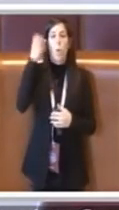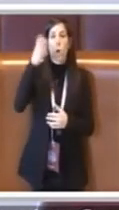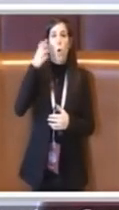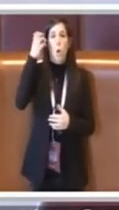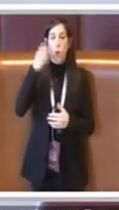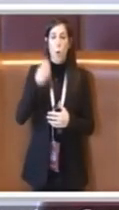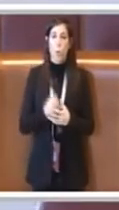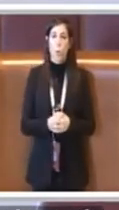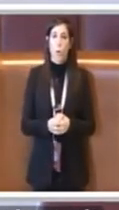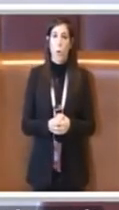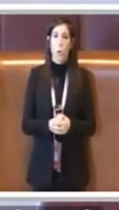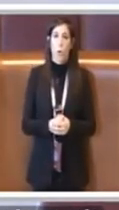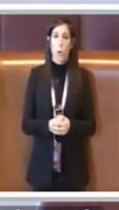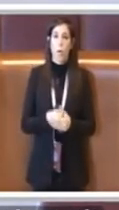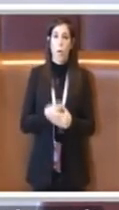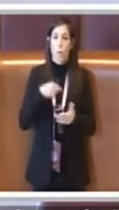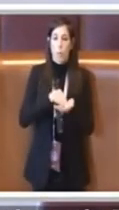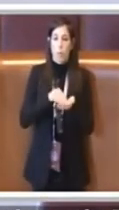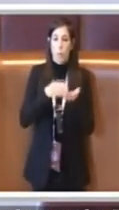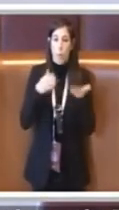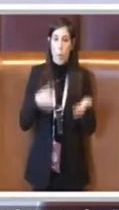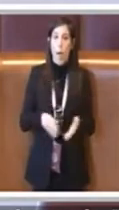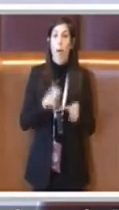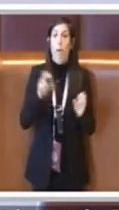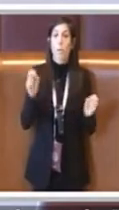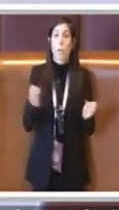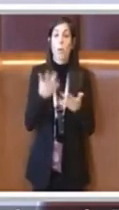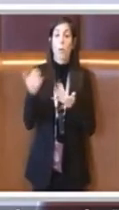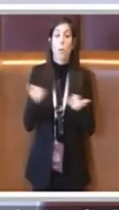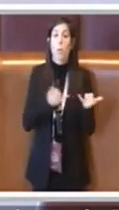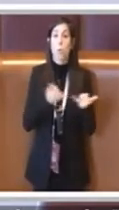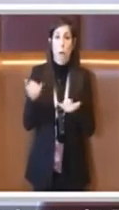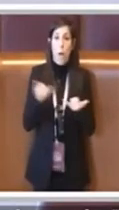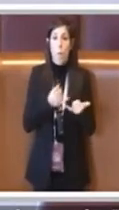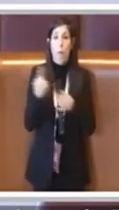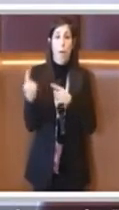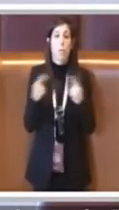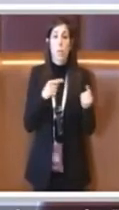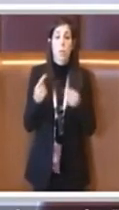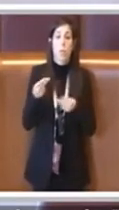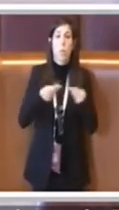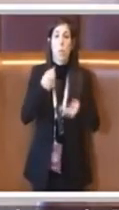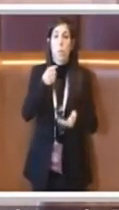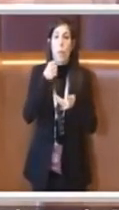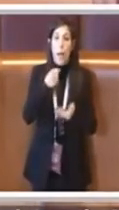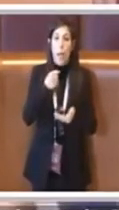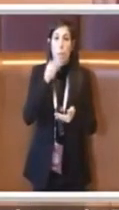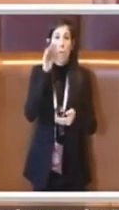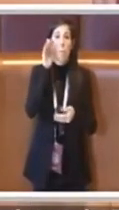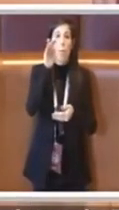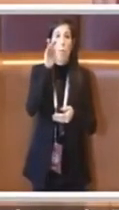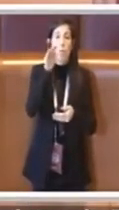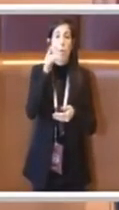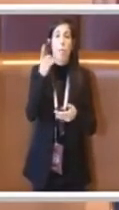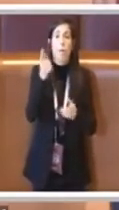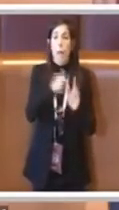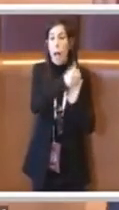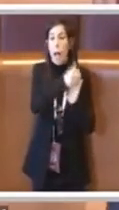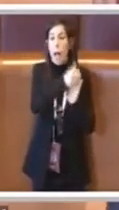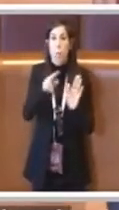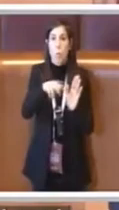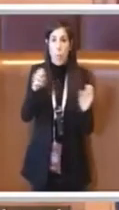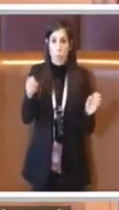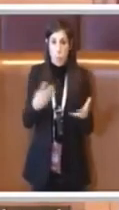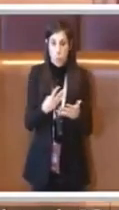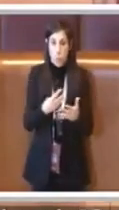orgoglioso di essere qui oggi, 18 dicembre, a discutere del bilancio di previsione per l'esercizio